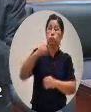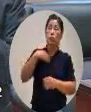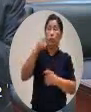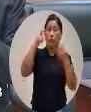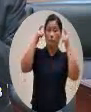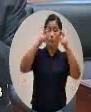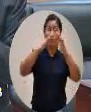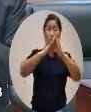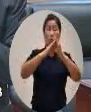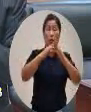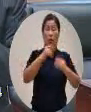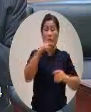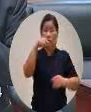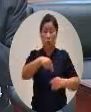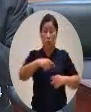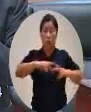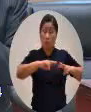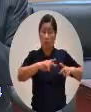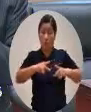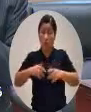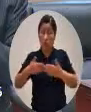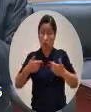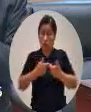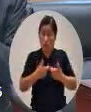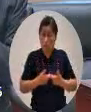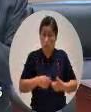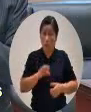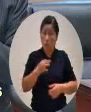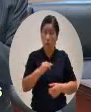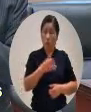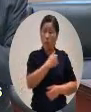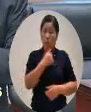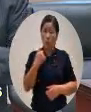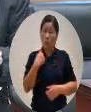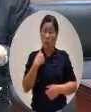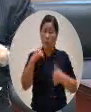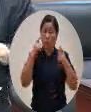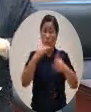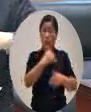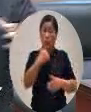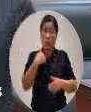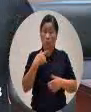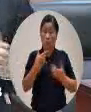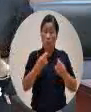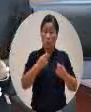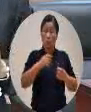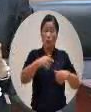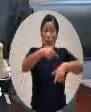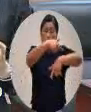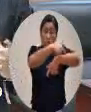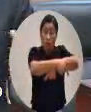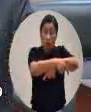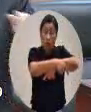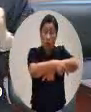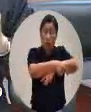市如果這個調試調試費能夠通過之後我們高雄市是不是也可以把南部的學界把它整合